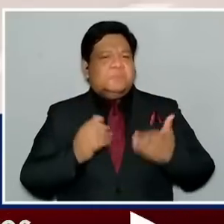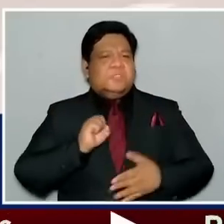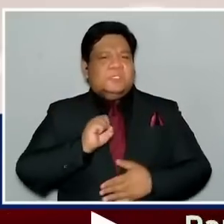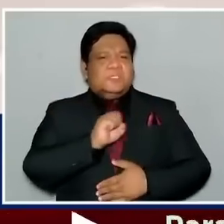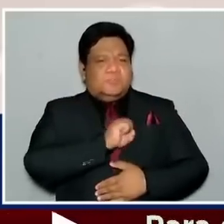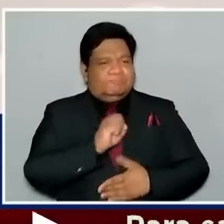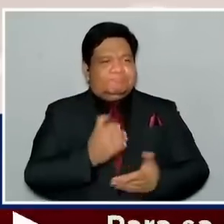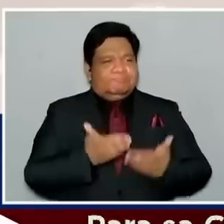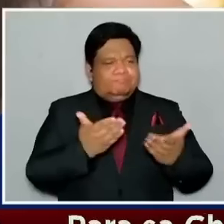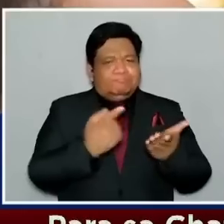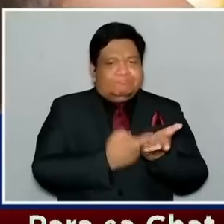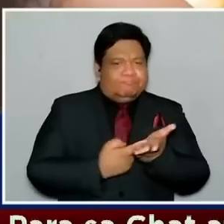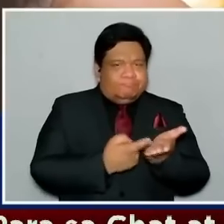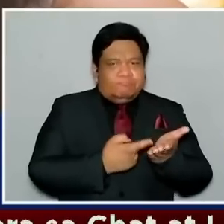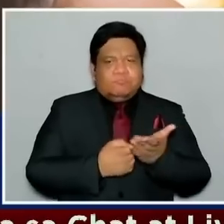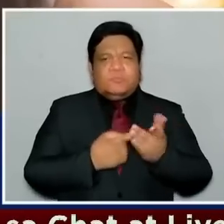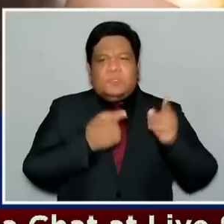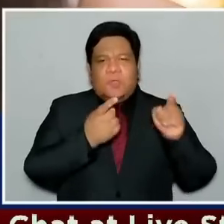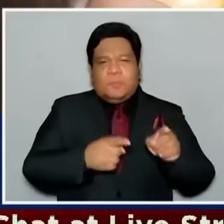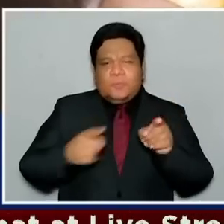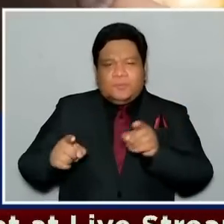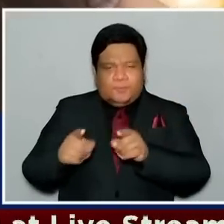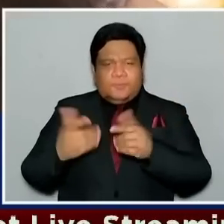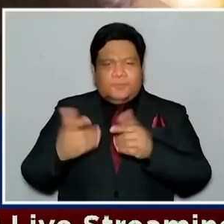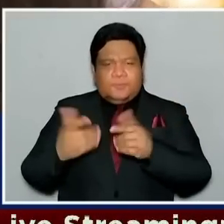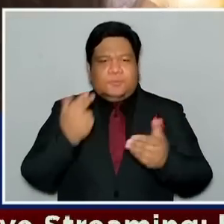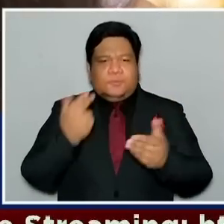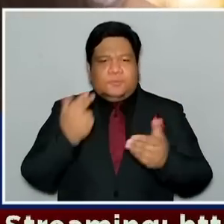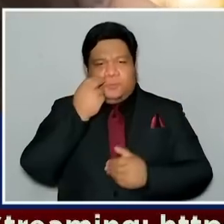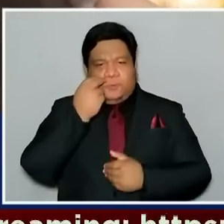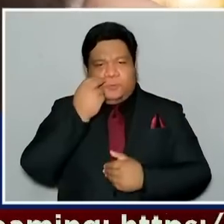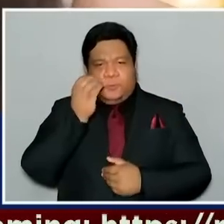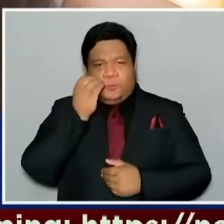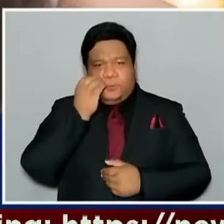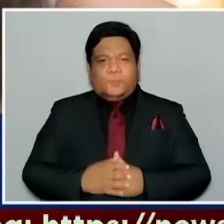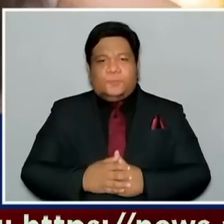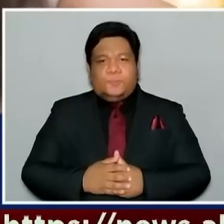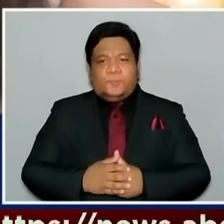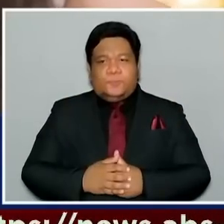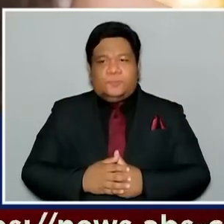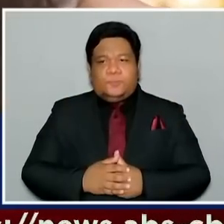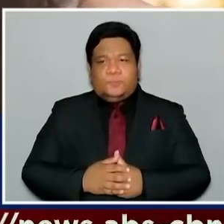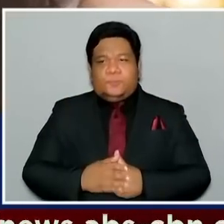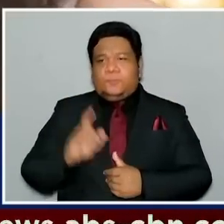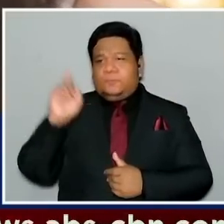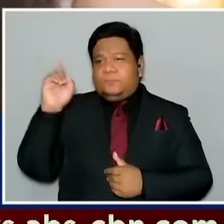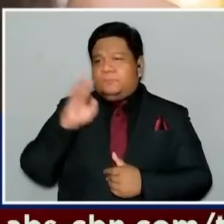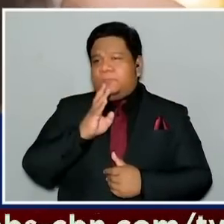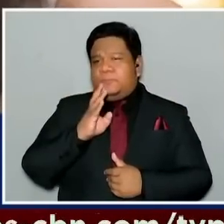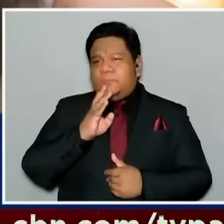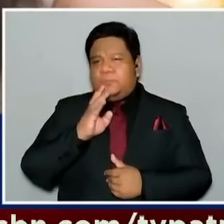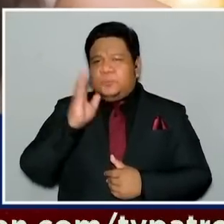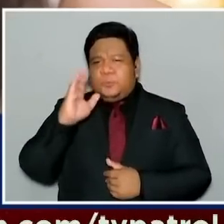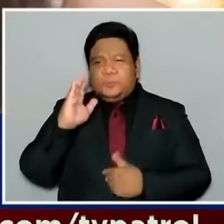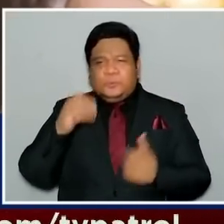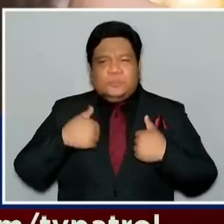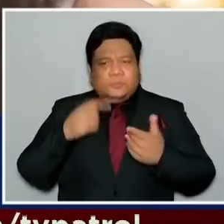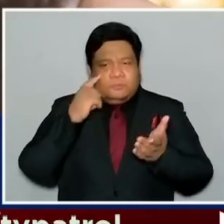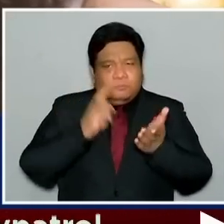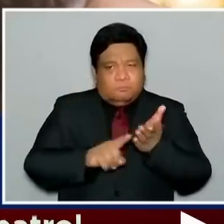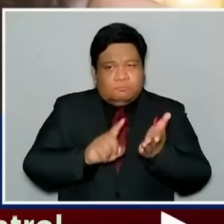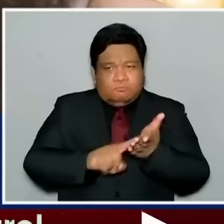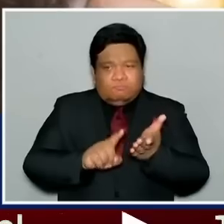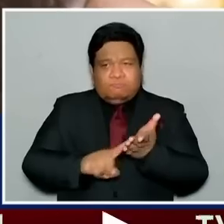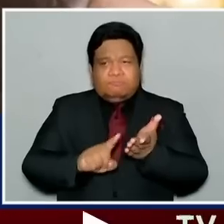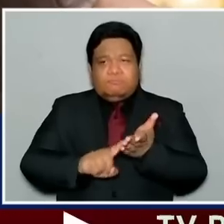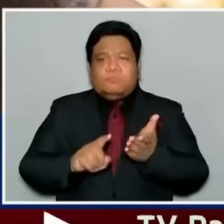Negros Oriental. There has to be investigations done, no? Yun yung I will see to it na makahigi tayo